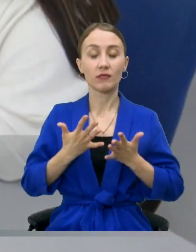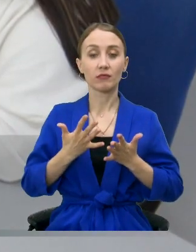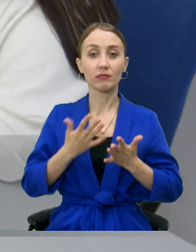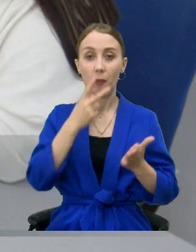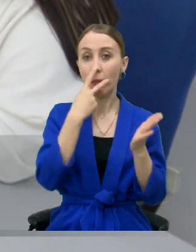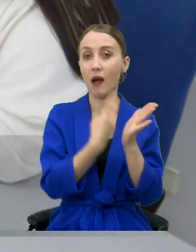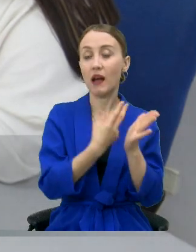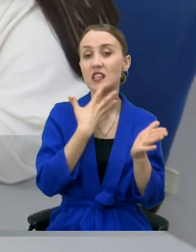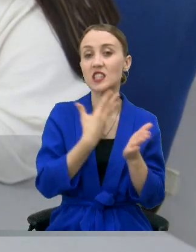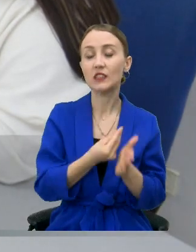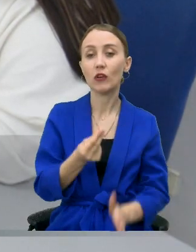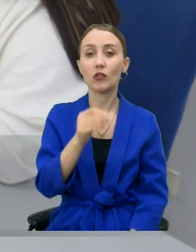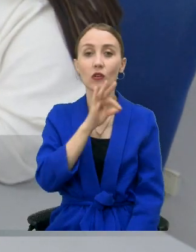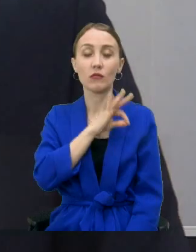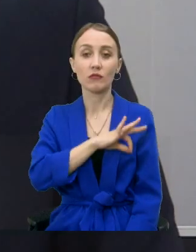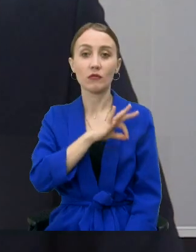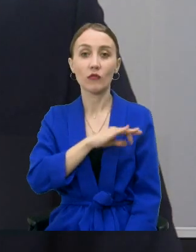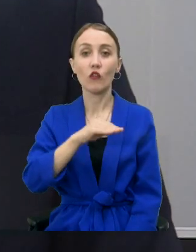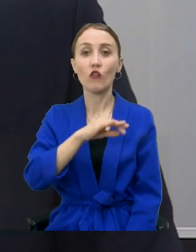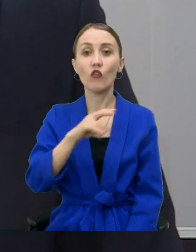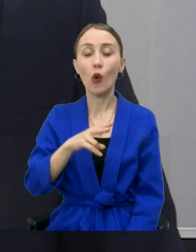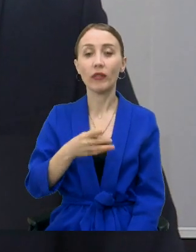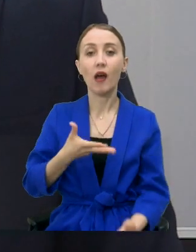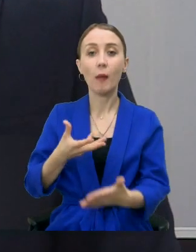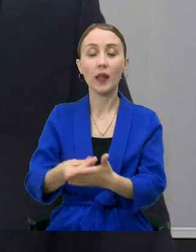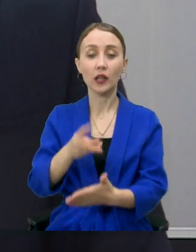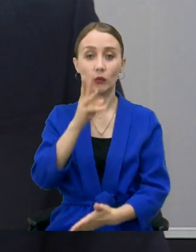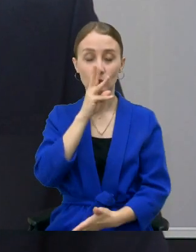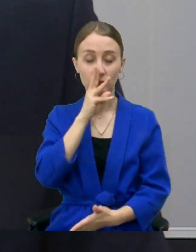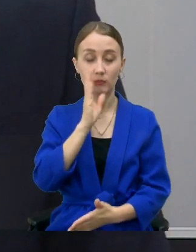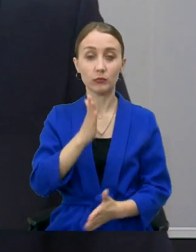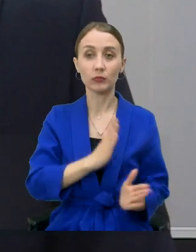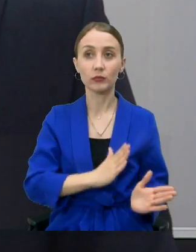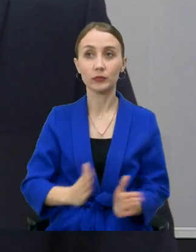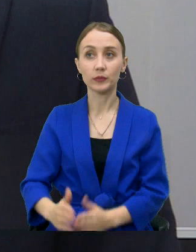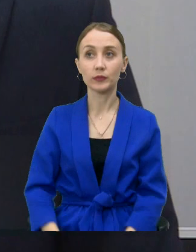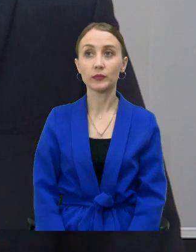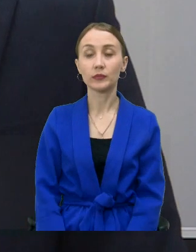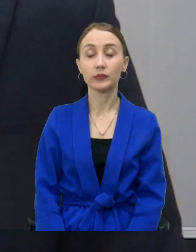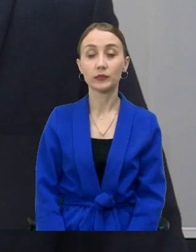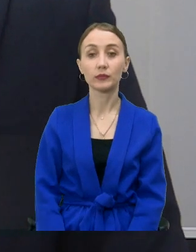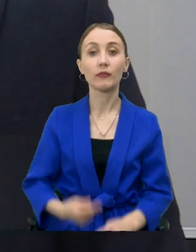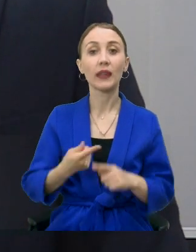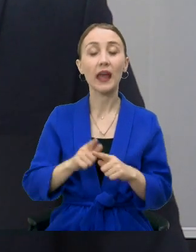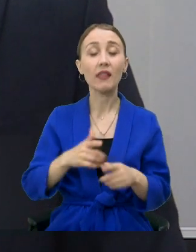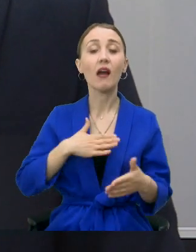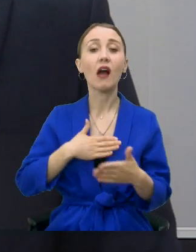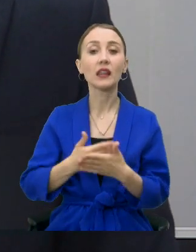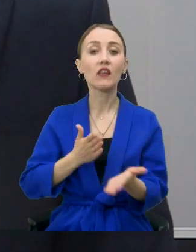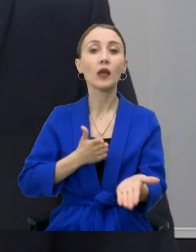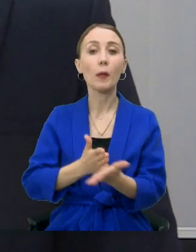также к обелению фонда оплаты труда. Снижение розничного налога является ключевым мероприятием, направленным на поддержку предпринимательства